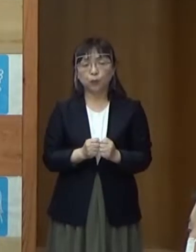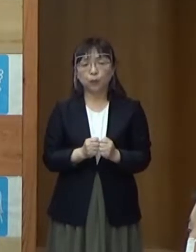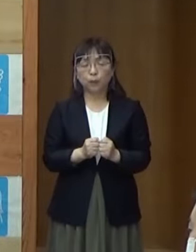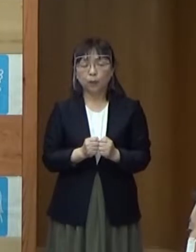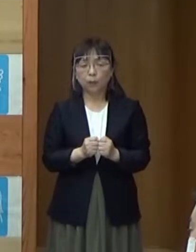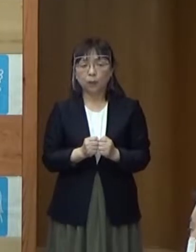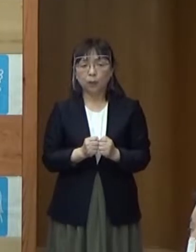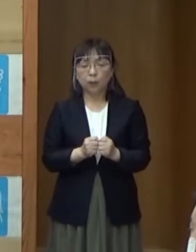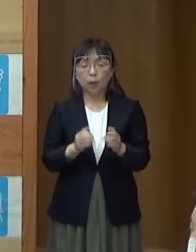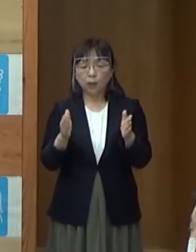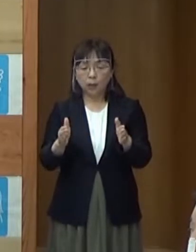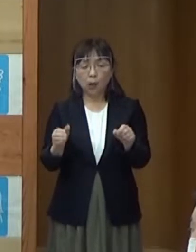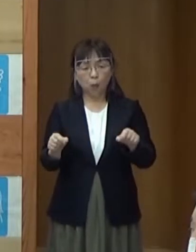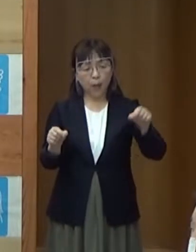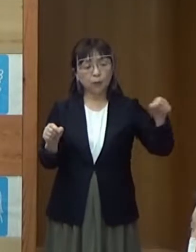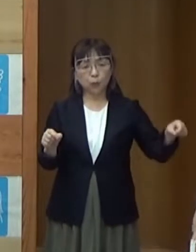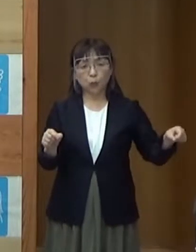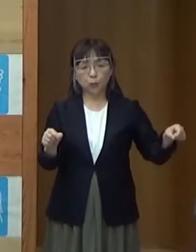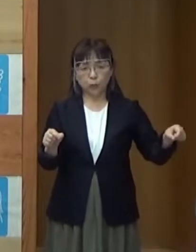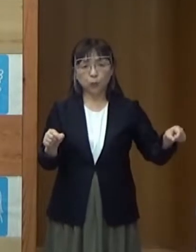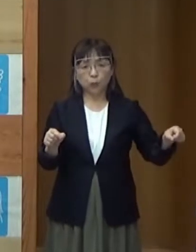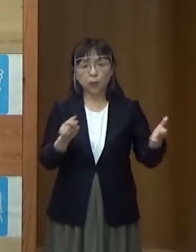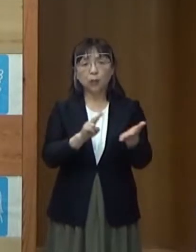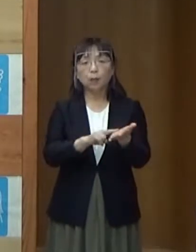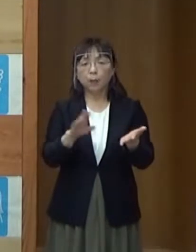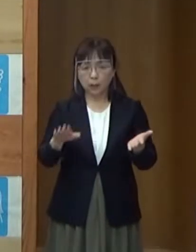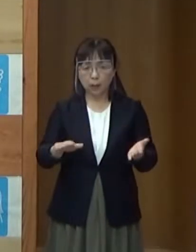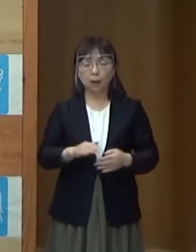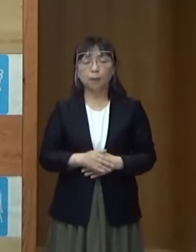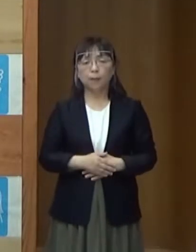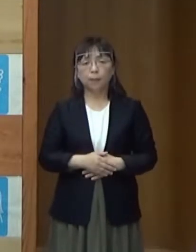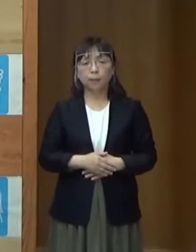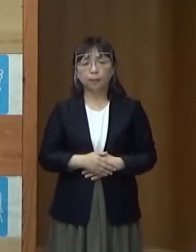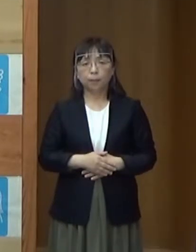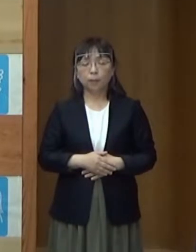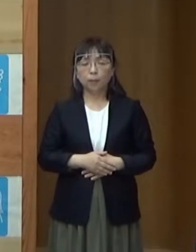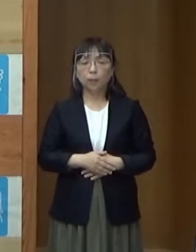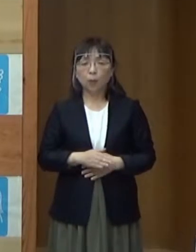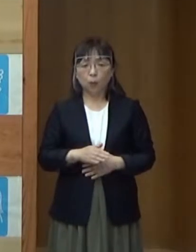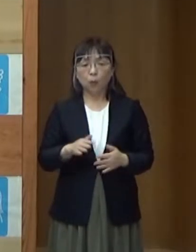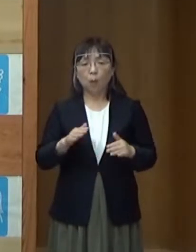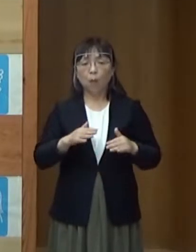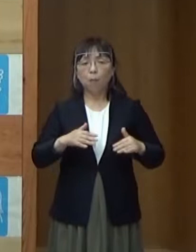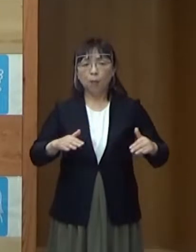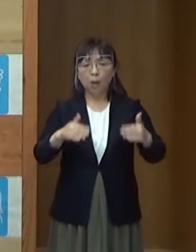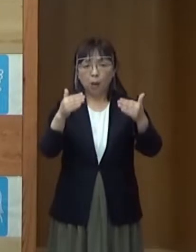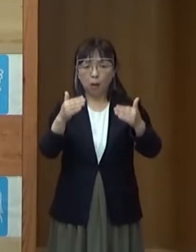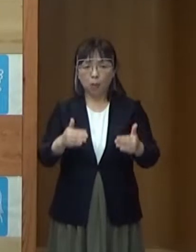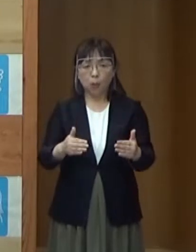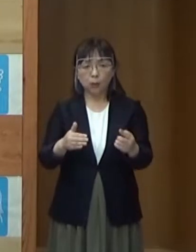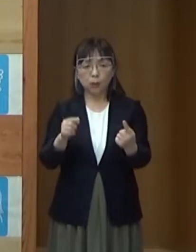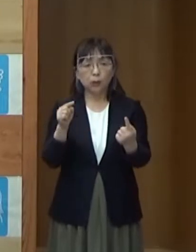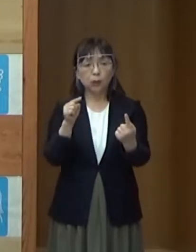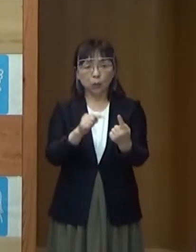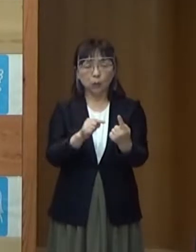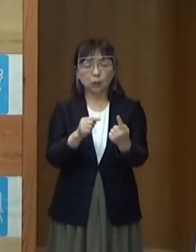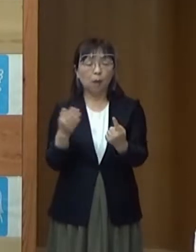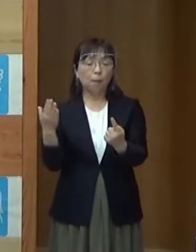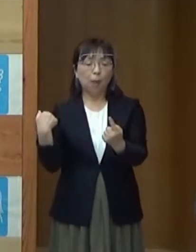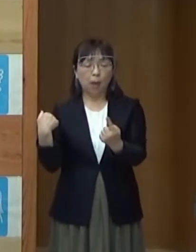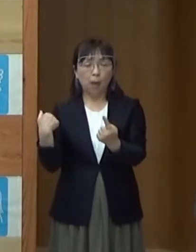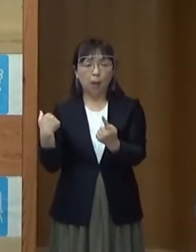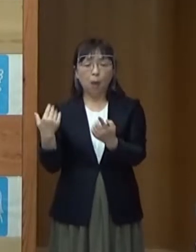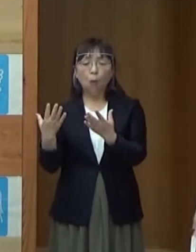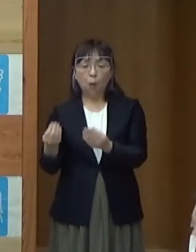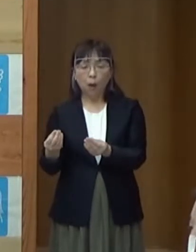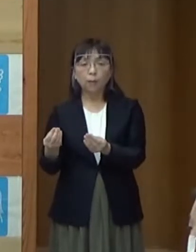策期間についても延長をすることといたしました。まん延防止等重点措置、これが終了してからそ